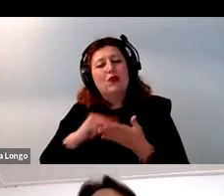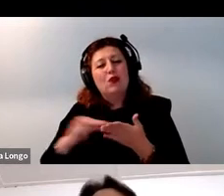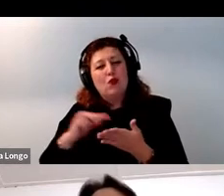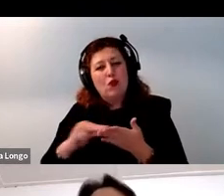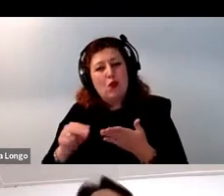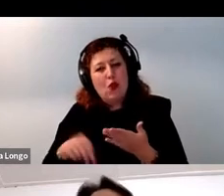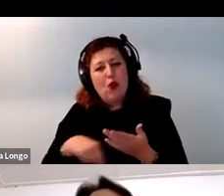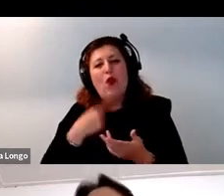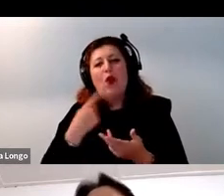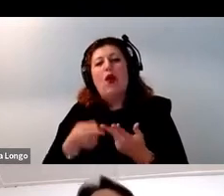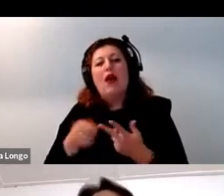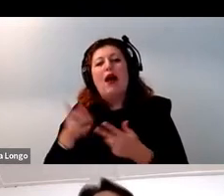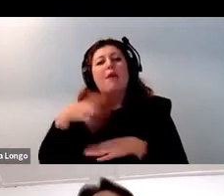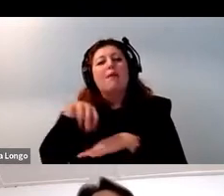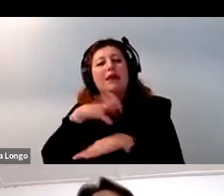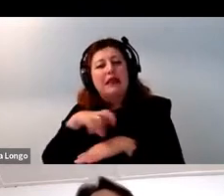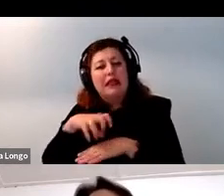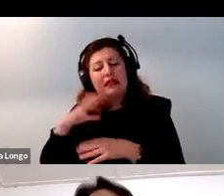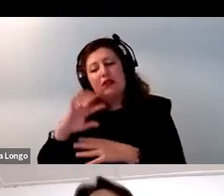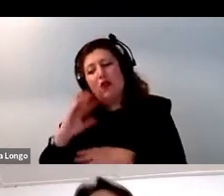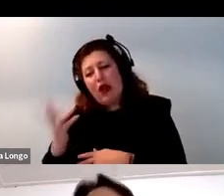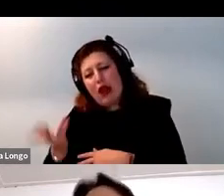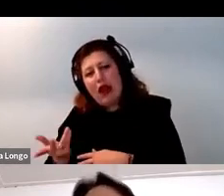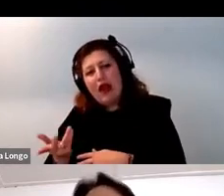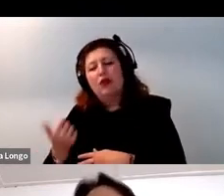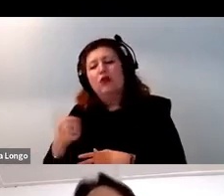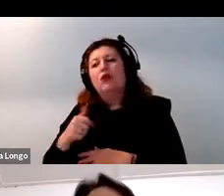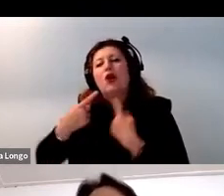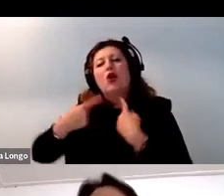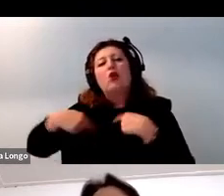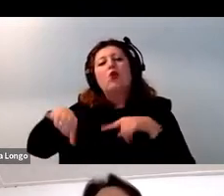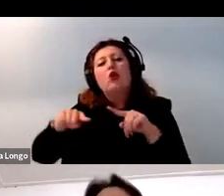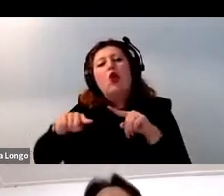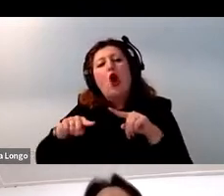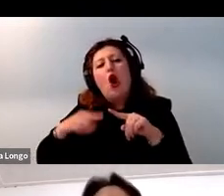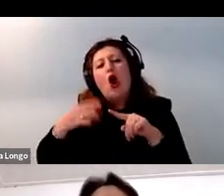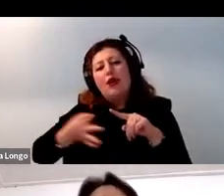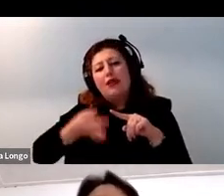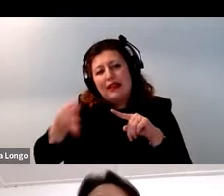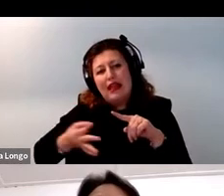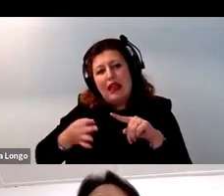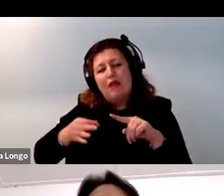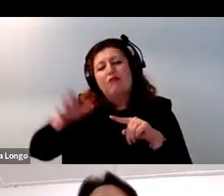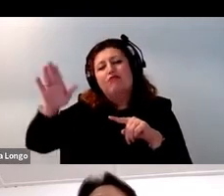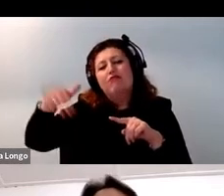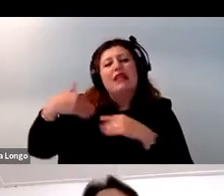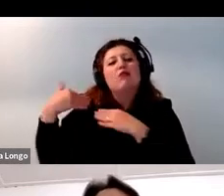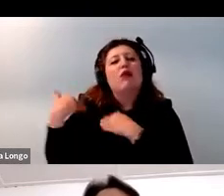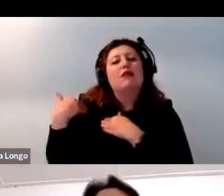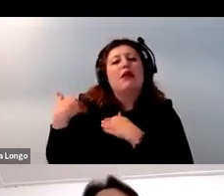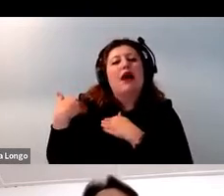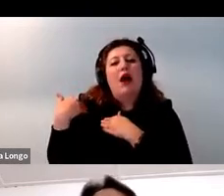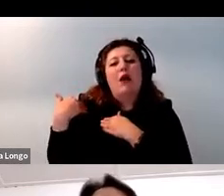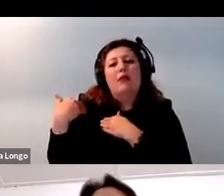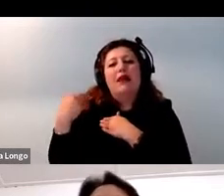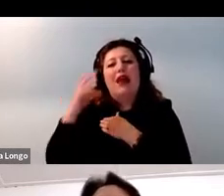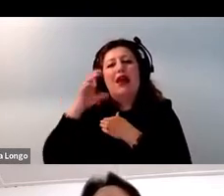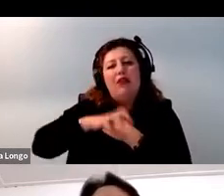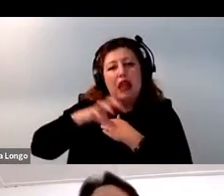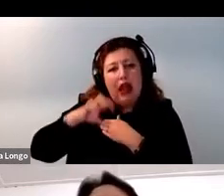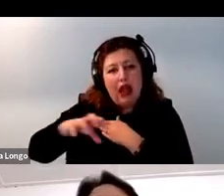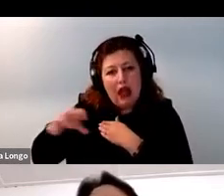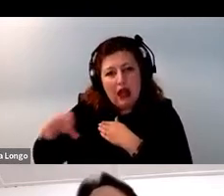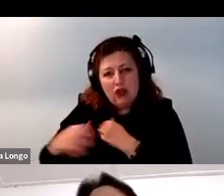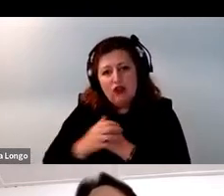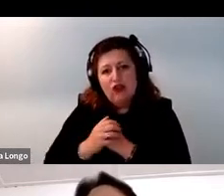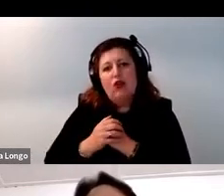non aveva un po' nominato, diciamo che in ogni riunione cercavamo anche di coinvolgere il responsabile di villaggio, perché era la persona che